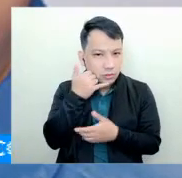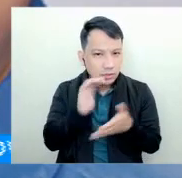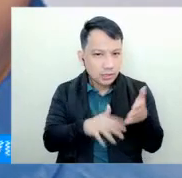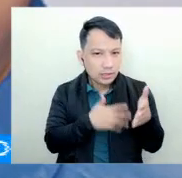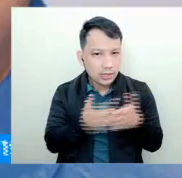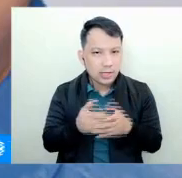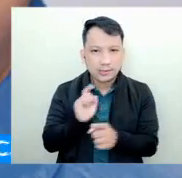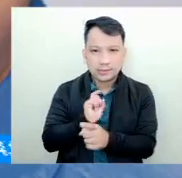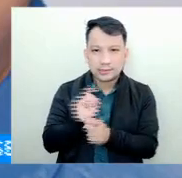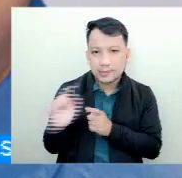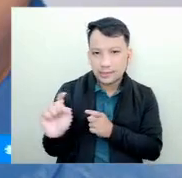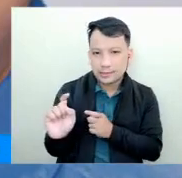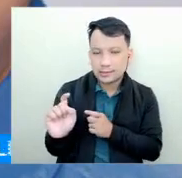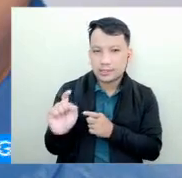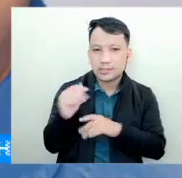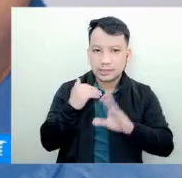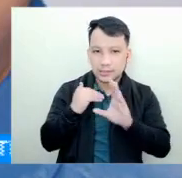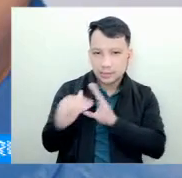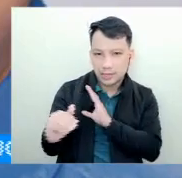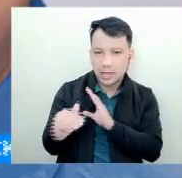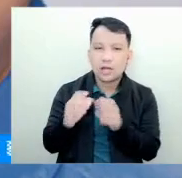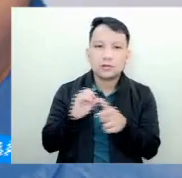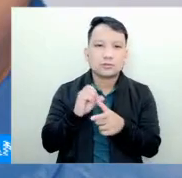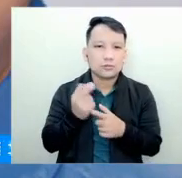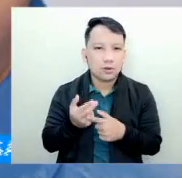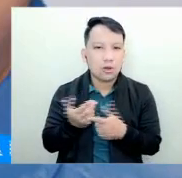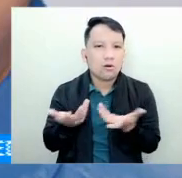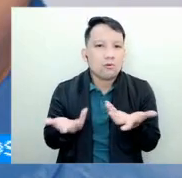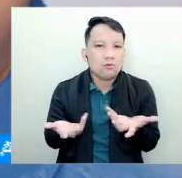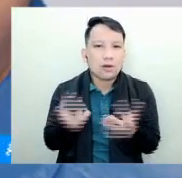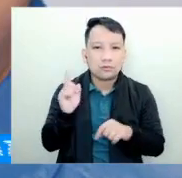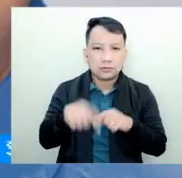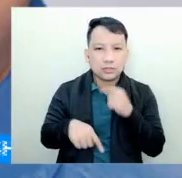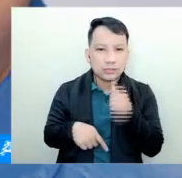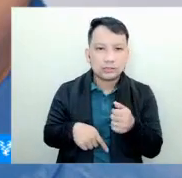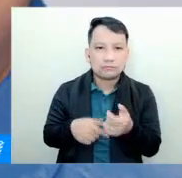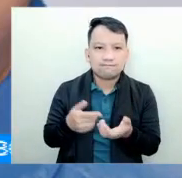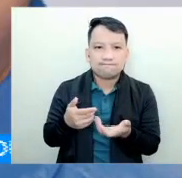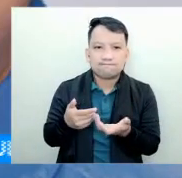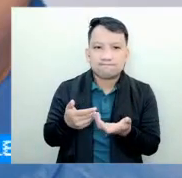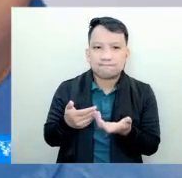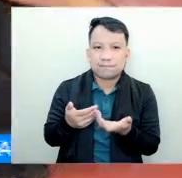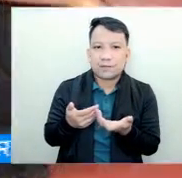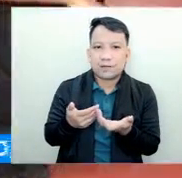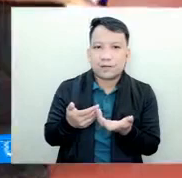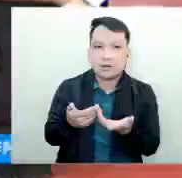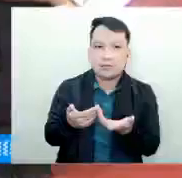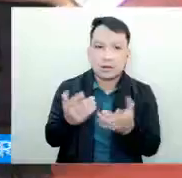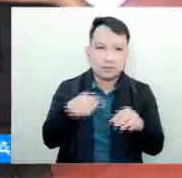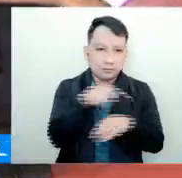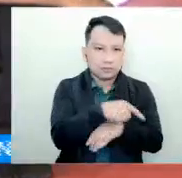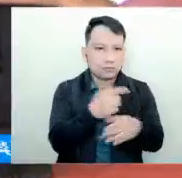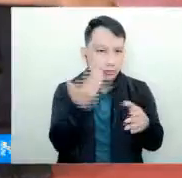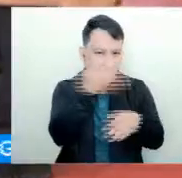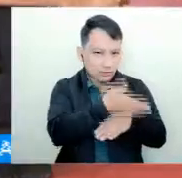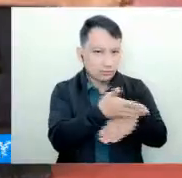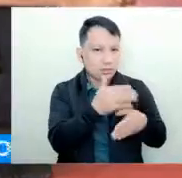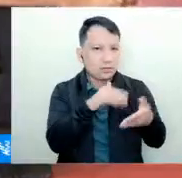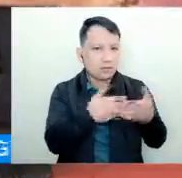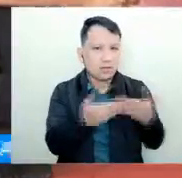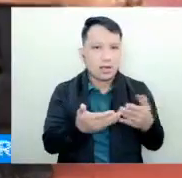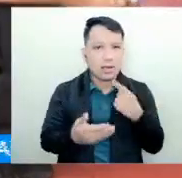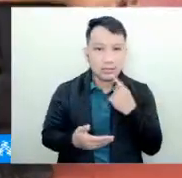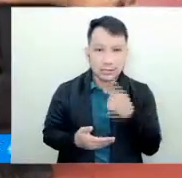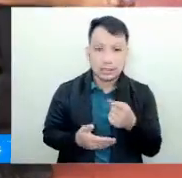ka, i-email ka, so you cannot just pass by or walk in. Tiniyak din ni Abalos na